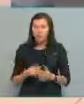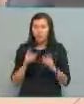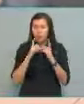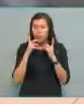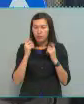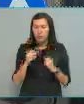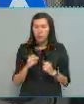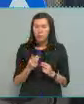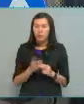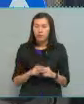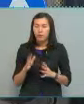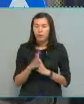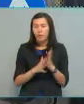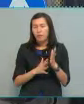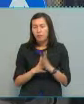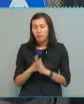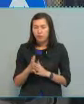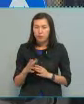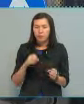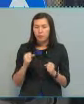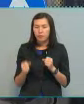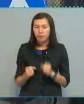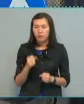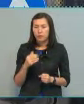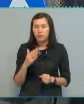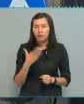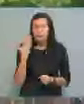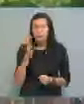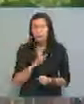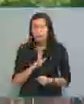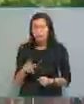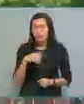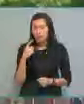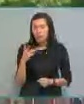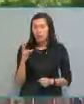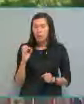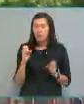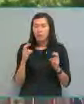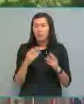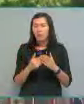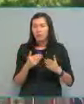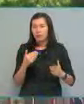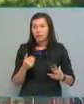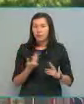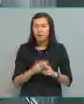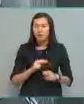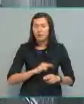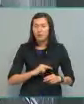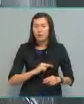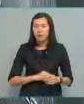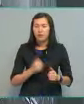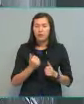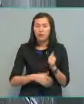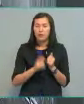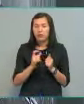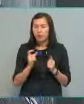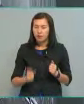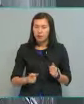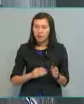бетперде тағу, қолға қолғап киіп, көлік жүргізу оңай шаруа емес, бірақ қауіптің алдын алу үшін бұл шарттарды әрбір